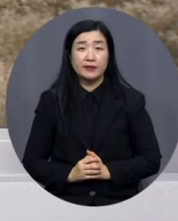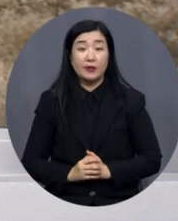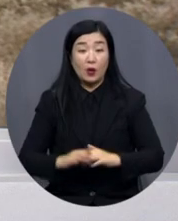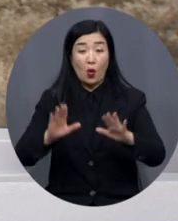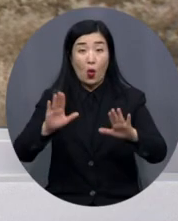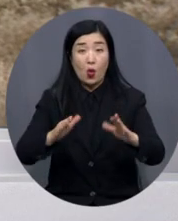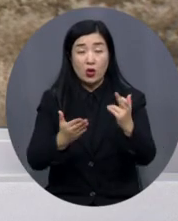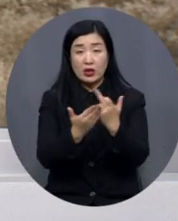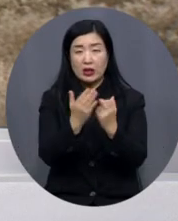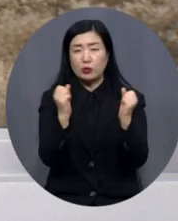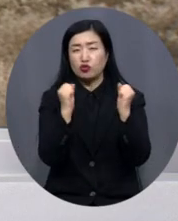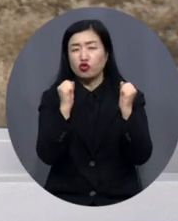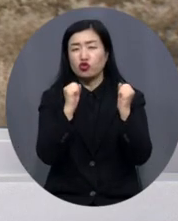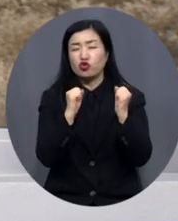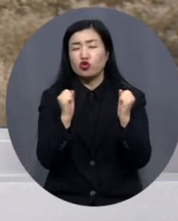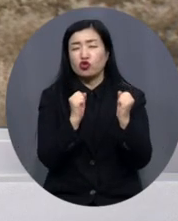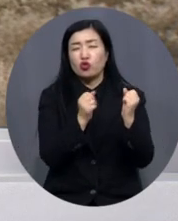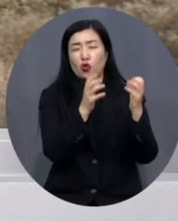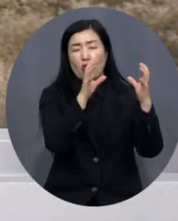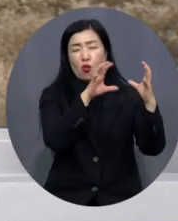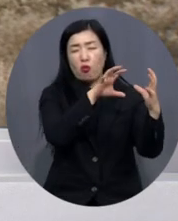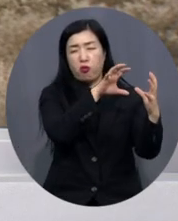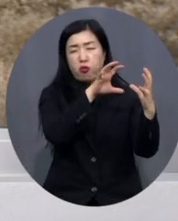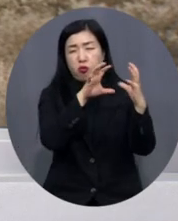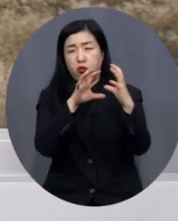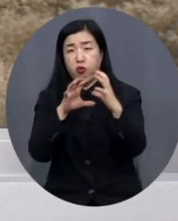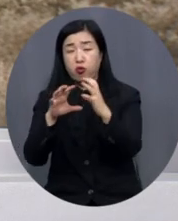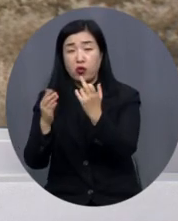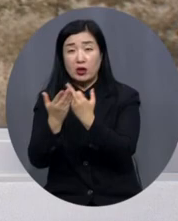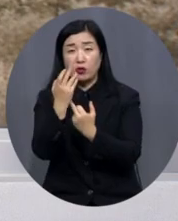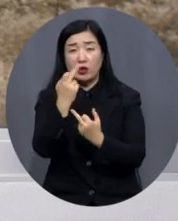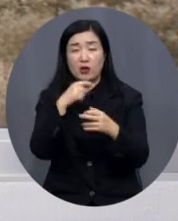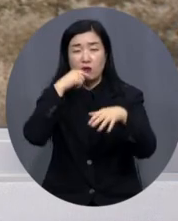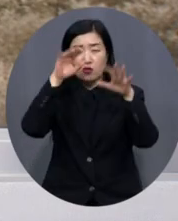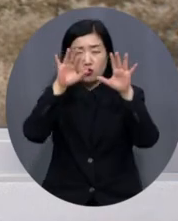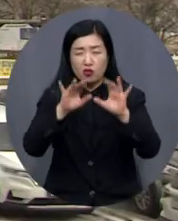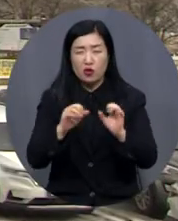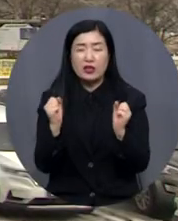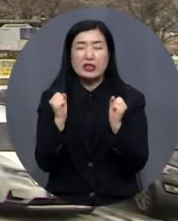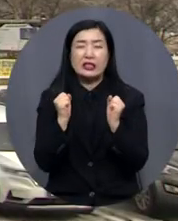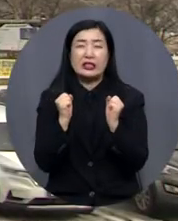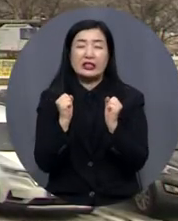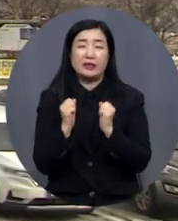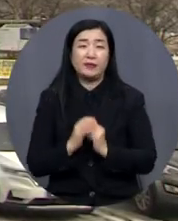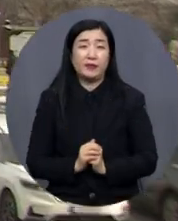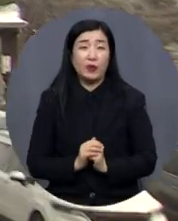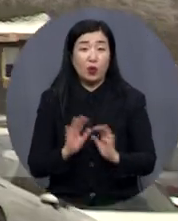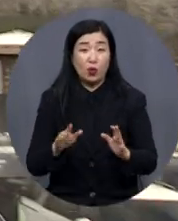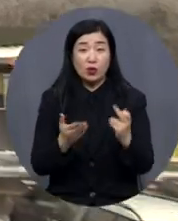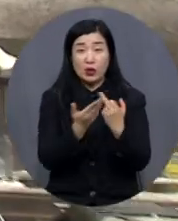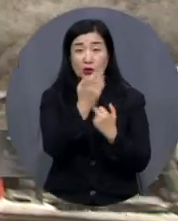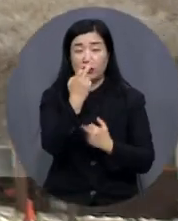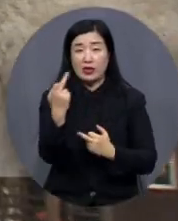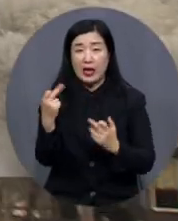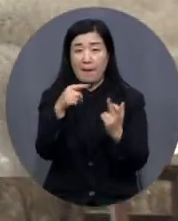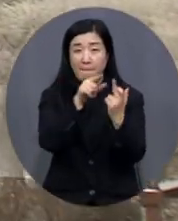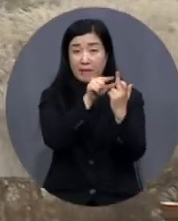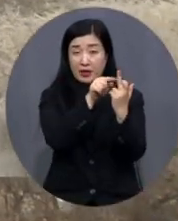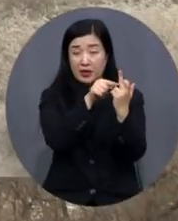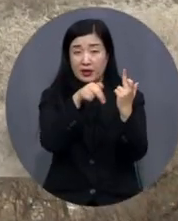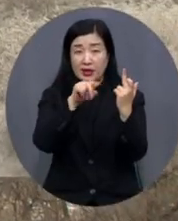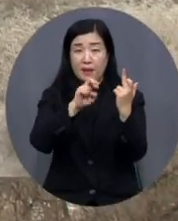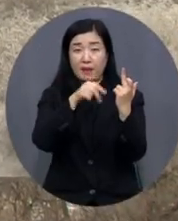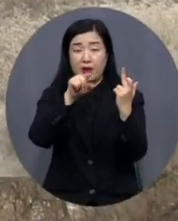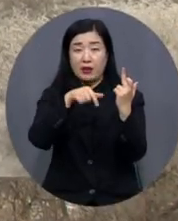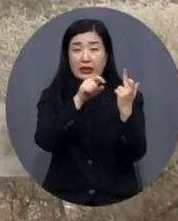오늘 제주는 북쪽 찬공기 영향으로 한라산에 눈이 내리고 쌀쌀한 날씨가 이어졌습니다 한라산에는 삼각 봉에